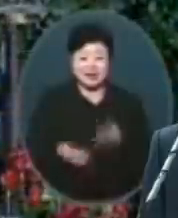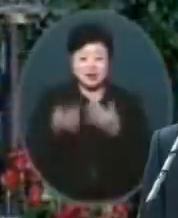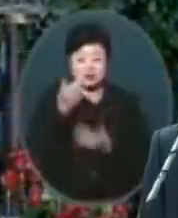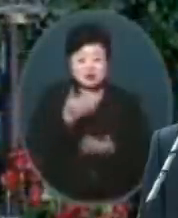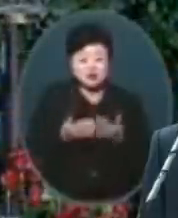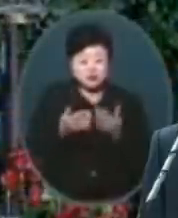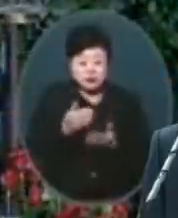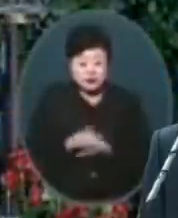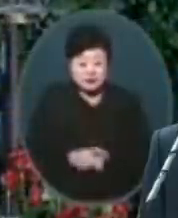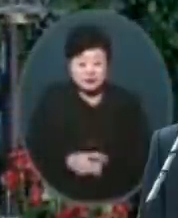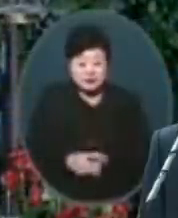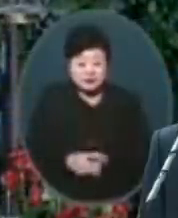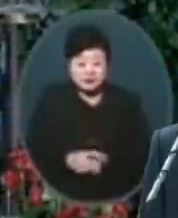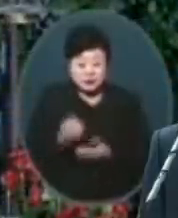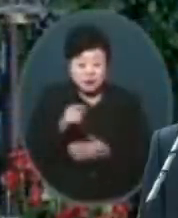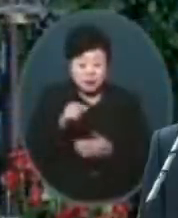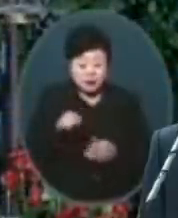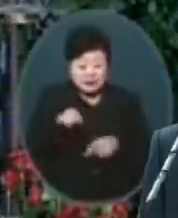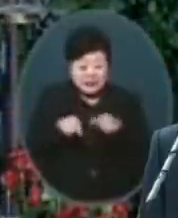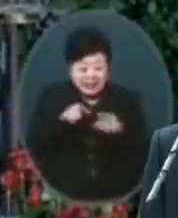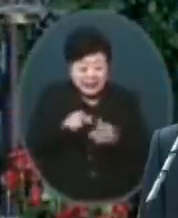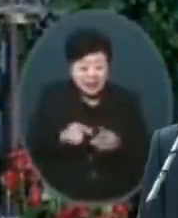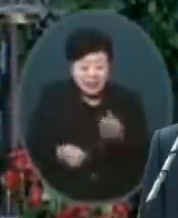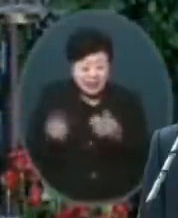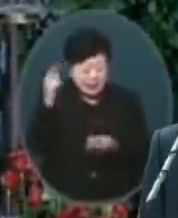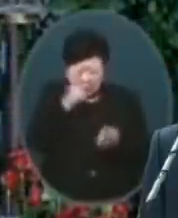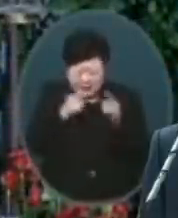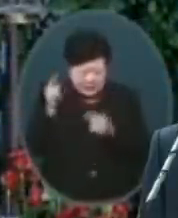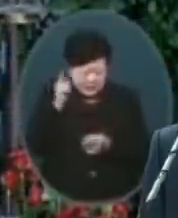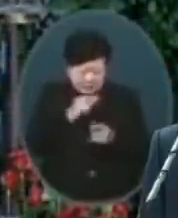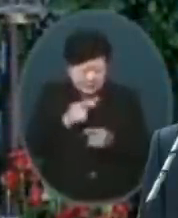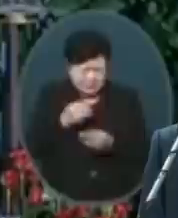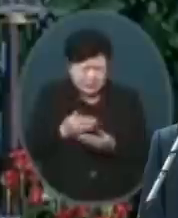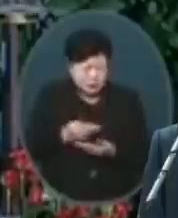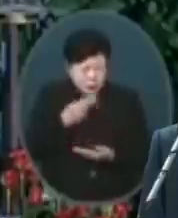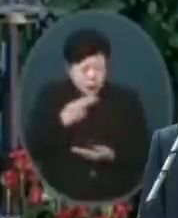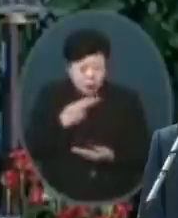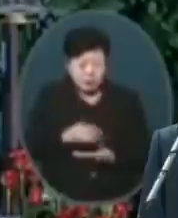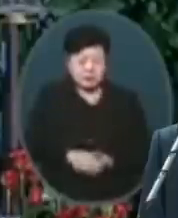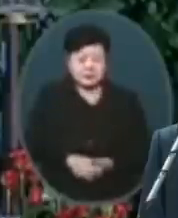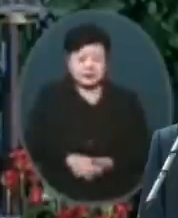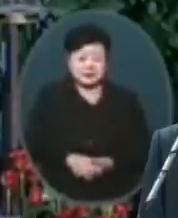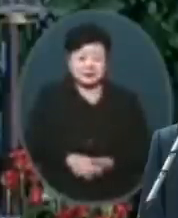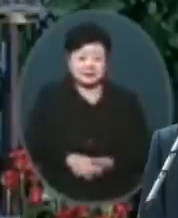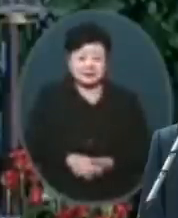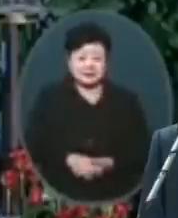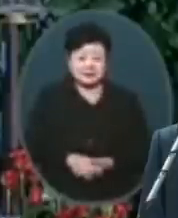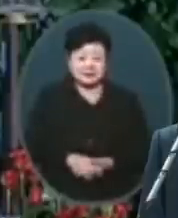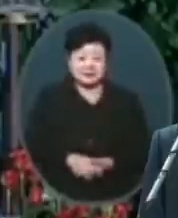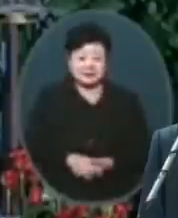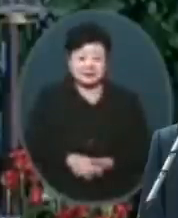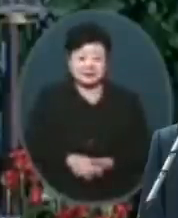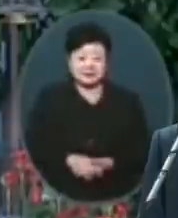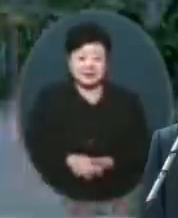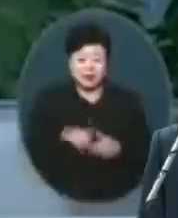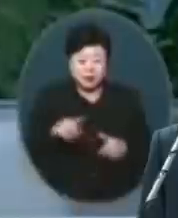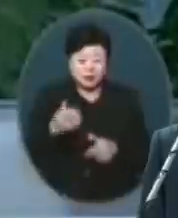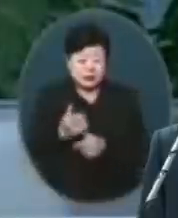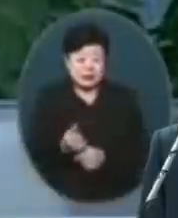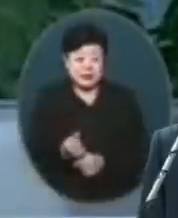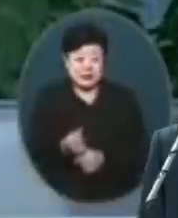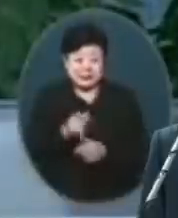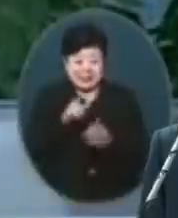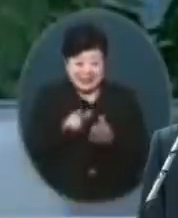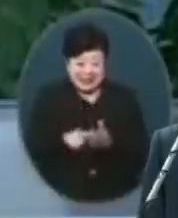불꽃을 불 가운데로 지날 때에도 타지도 아니할 것이요 불꽃이 늘 사르지 못하리라. 포로로